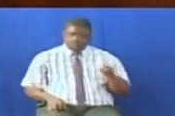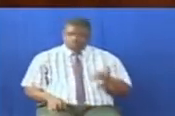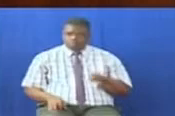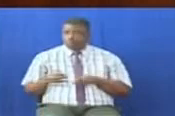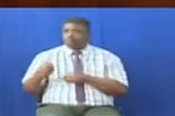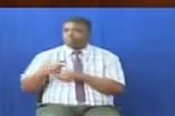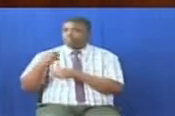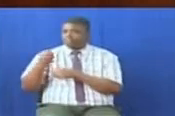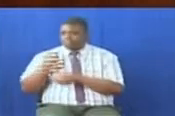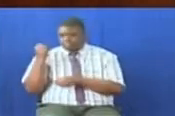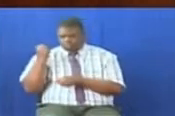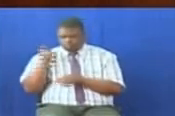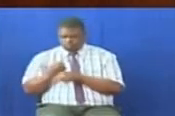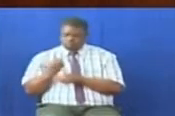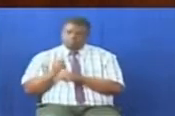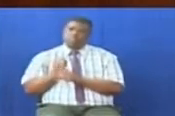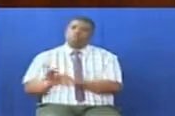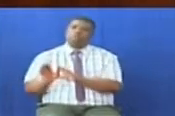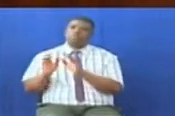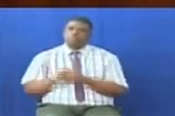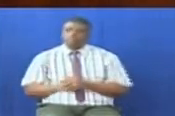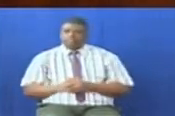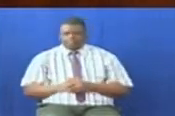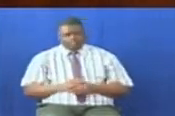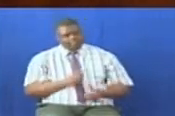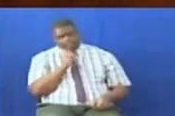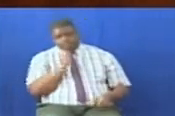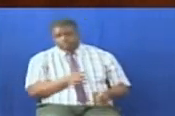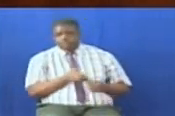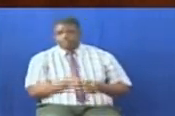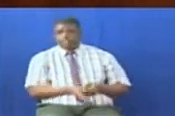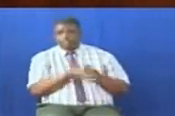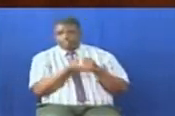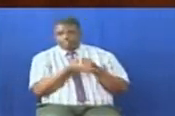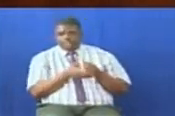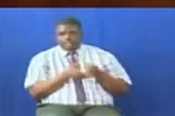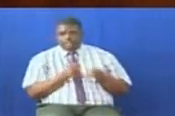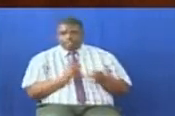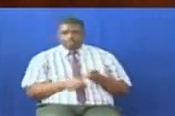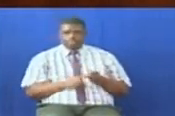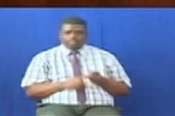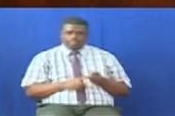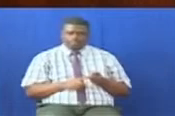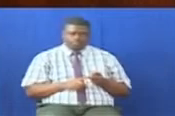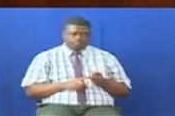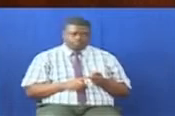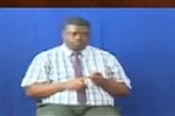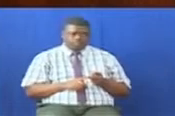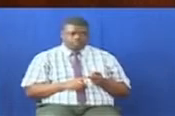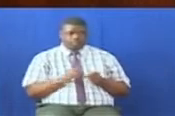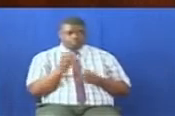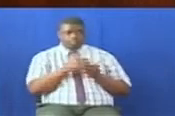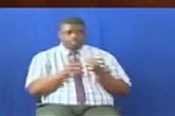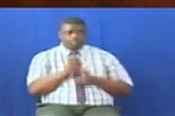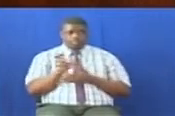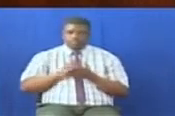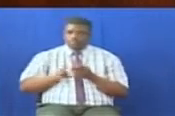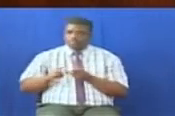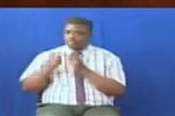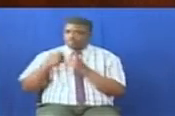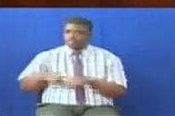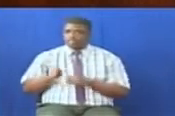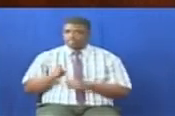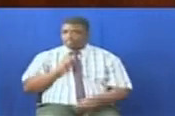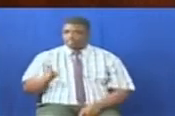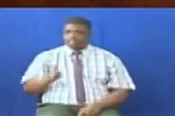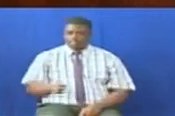kufanya shughuli zao. Mheshimiwa Naibu Spika, ni wazi kwamba kuna baadhi ya halmashauri hazijatekeleza agizo hilo, kwa hiyo